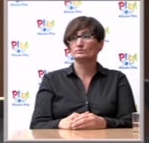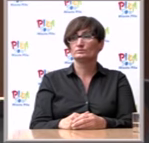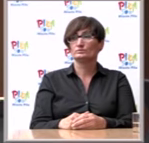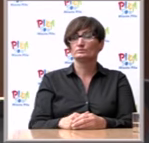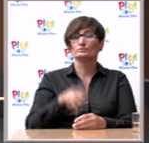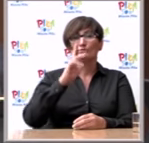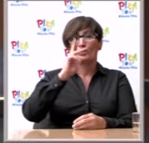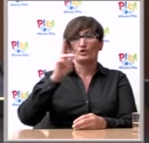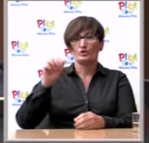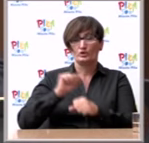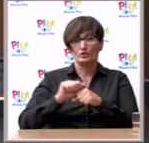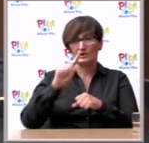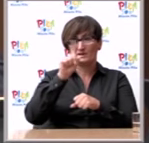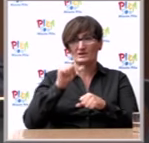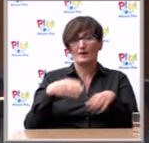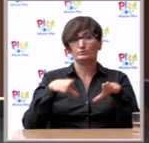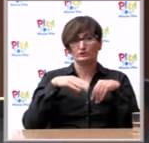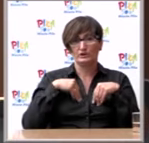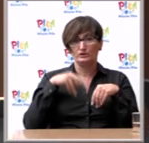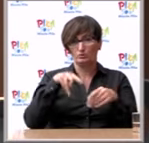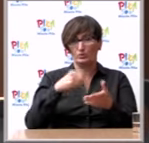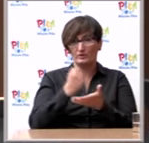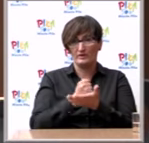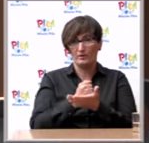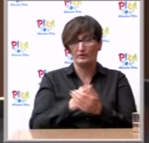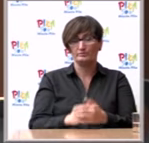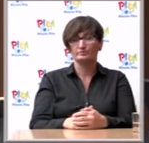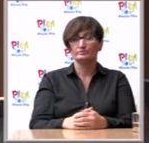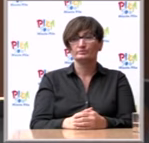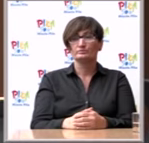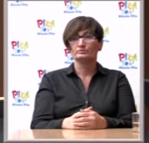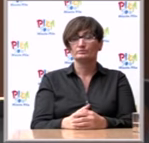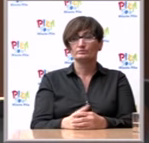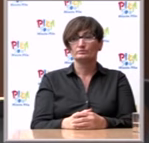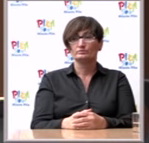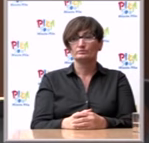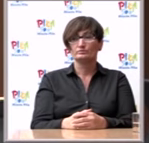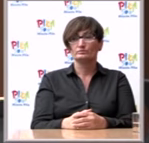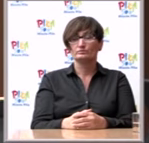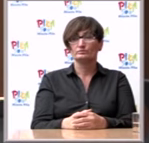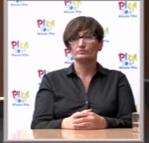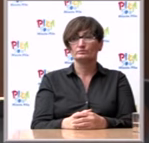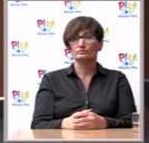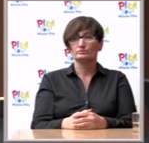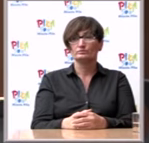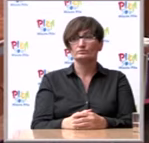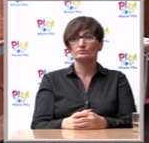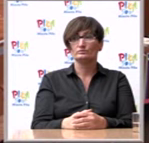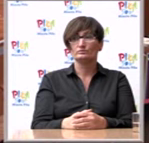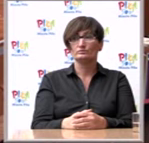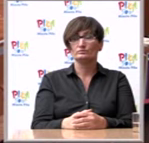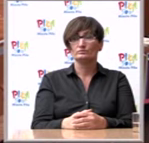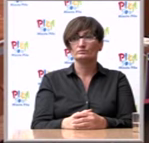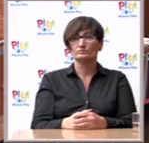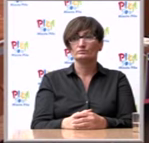Kto z pań i panów radnych jest za przyjęciem uchwały w sprawie zaliczenia dróg do kategorii dróg gminnych oraz ustalenia ich przebiegu, proszę o podniesienie ręki i